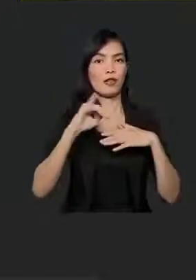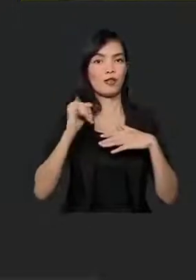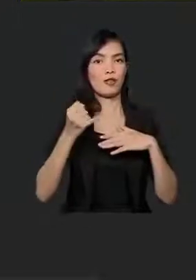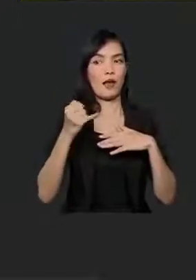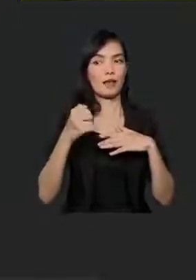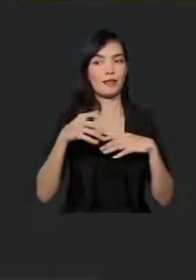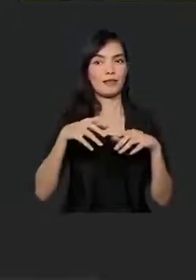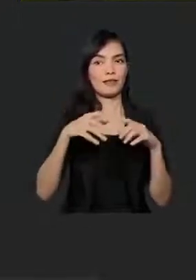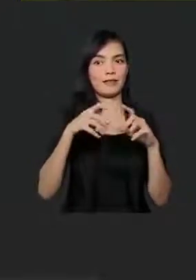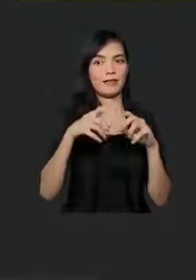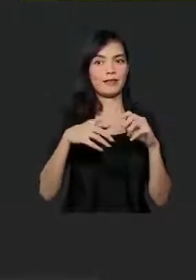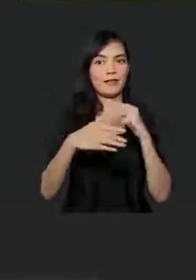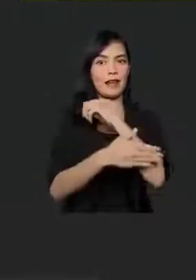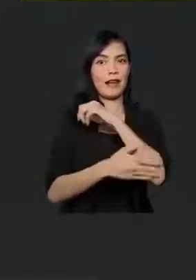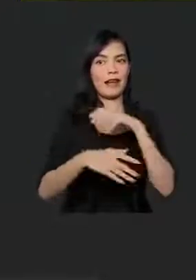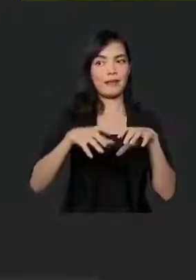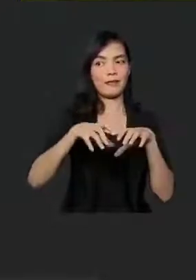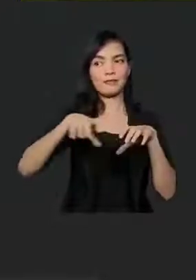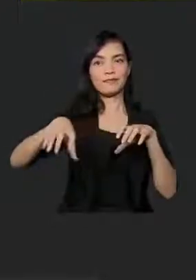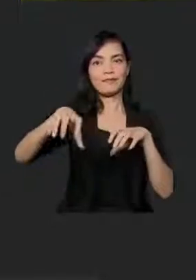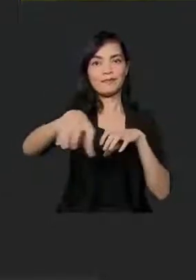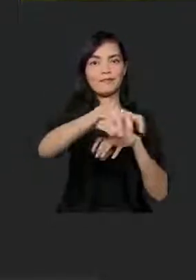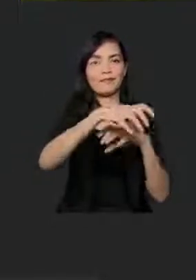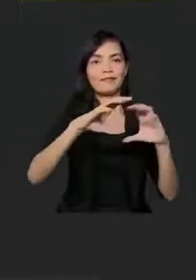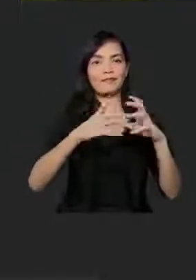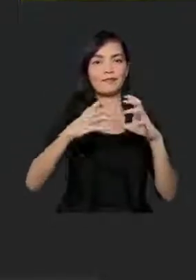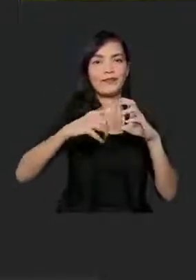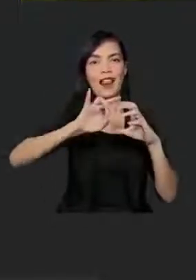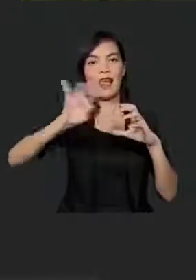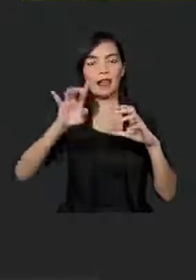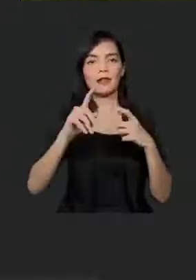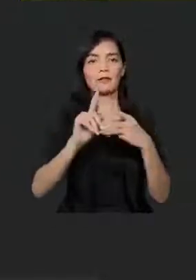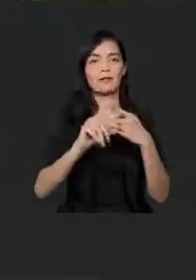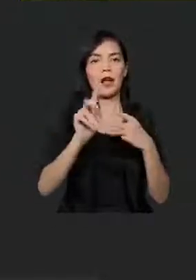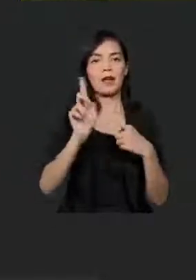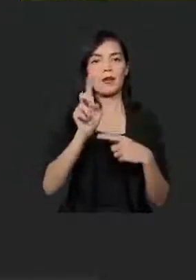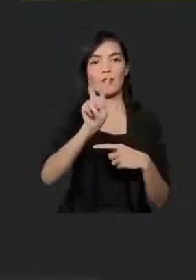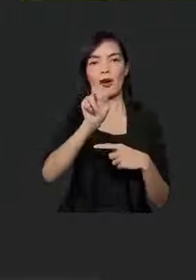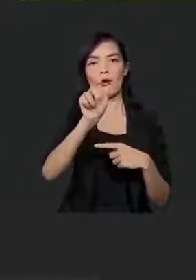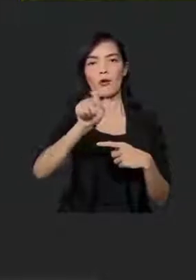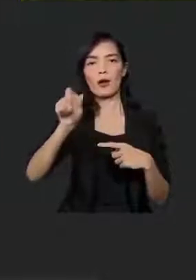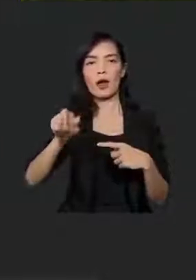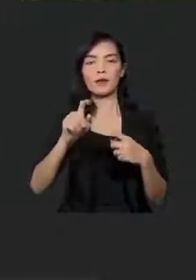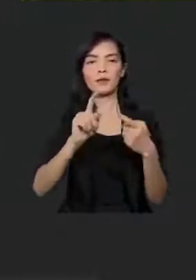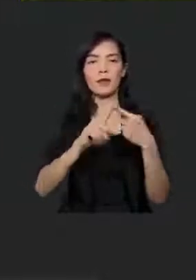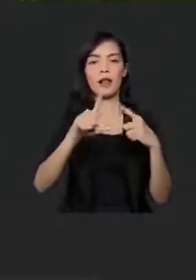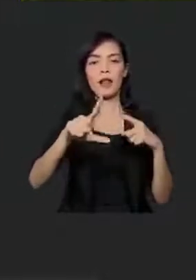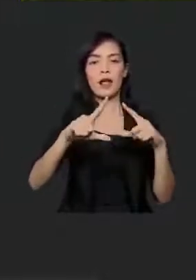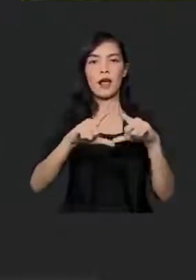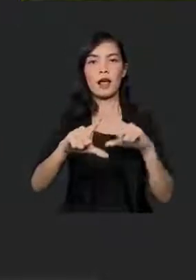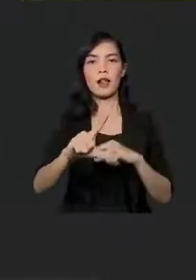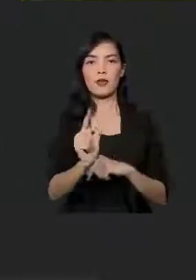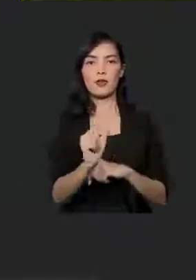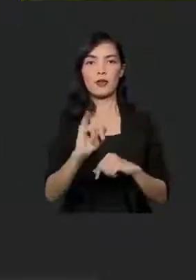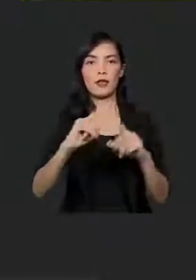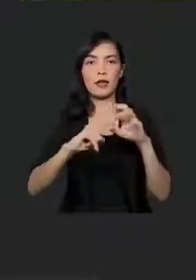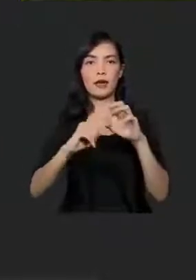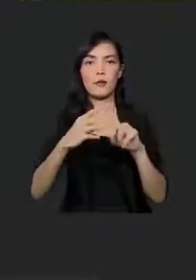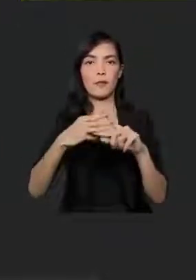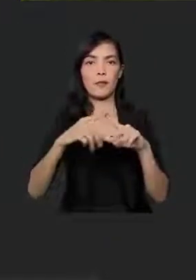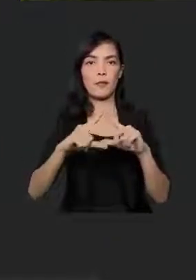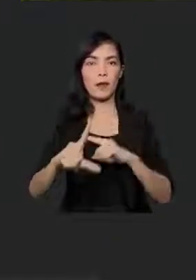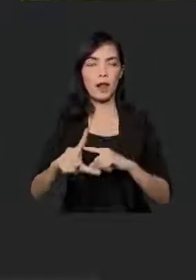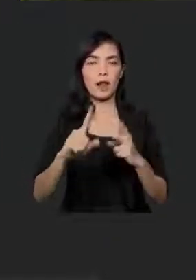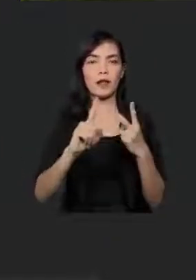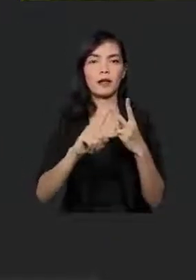dan kali ini saya tidak sendiri Saya bersama dengan dua narasumber kita yang pertama adalah Bapak Doctor lalu Muhammad Iqbal dan